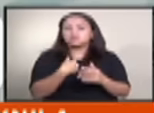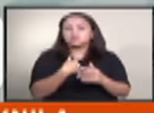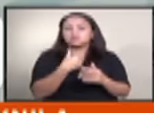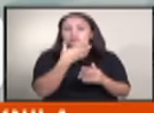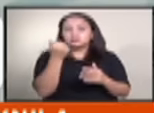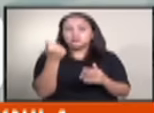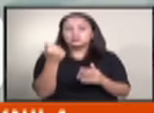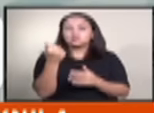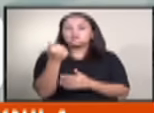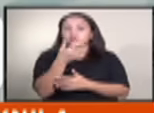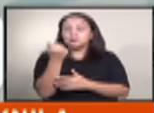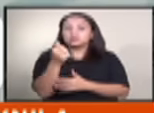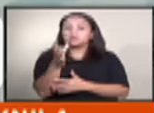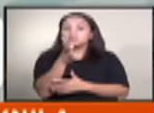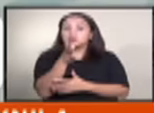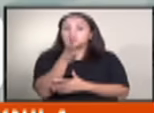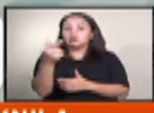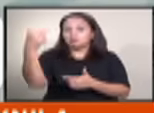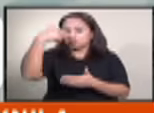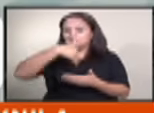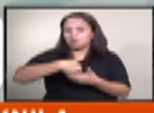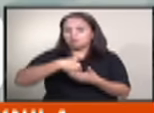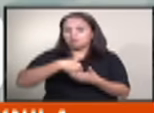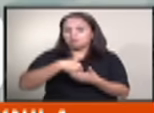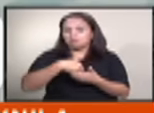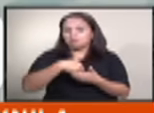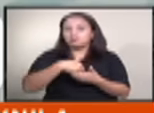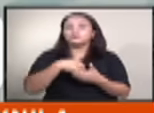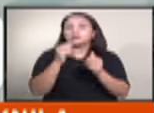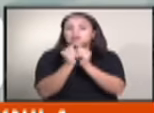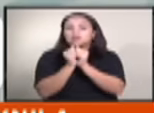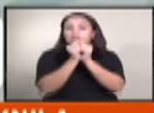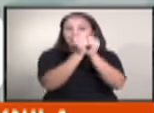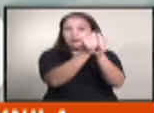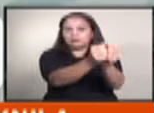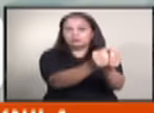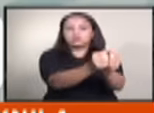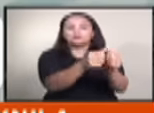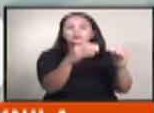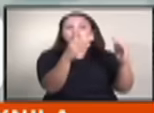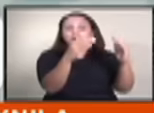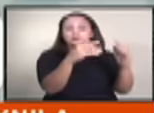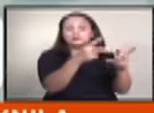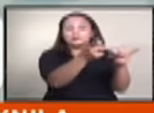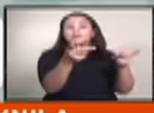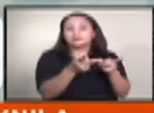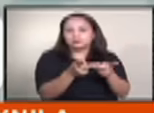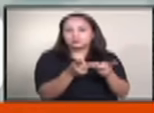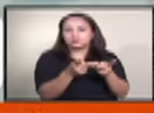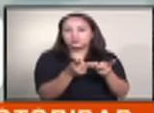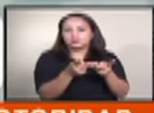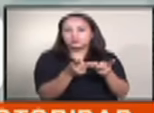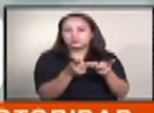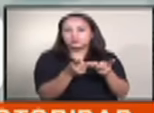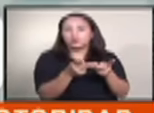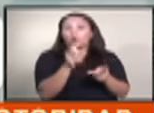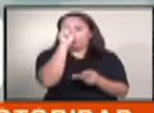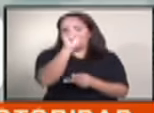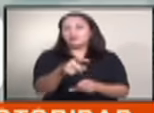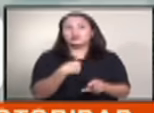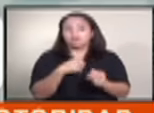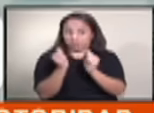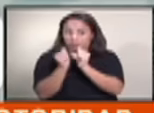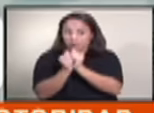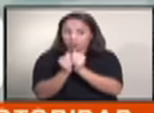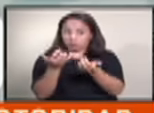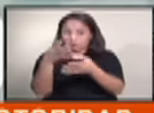yung nanay para masamahan po na babaan doon sa lugar kung nasaan po okay. Ang bata. Sige po, gagawin po namin yan. Kasama